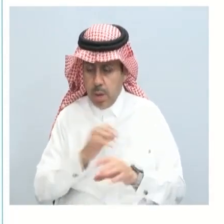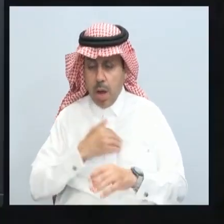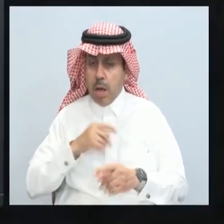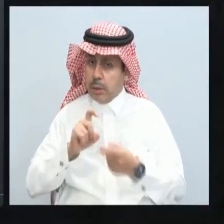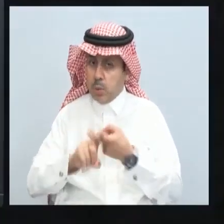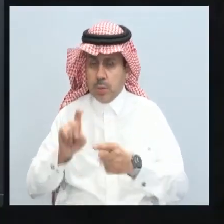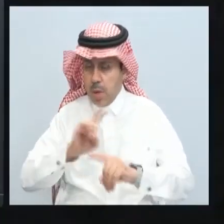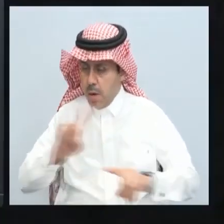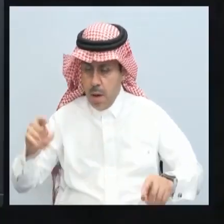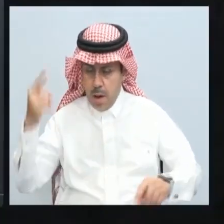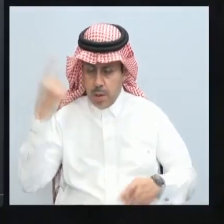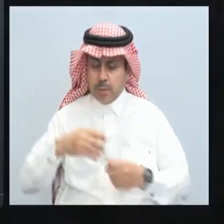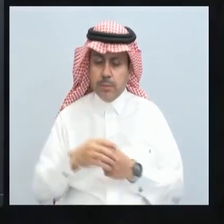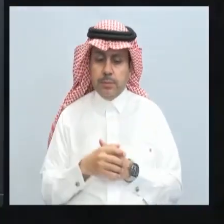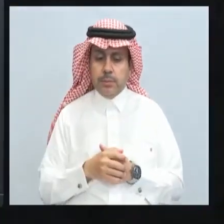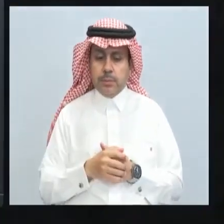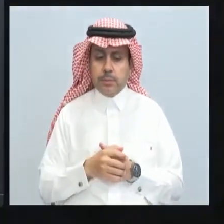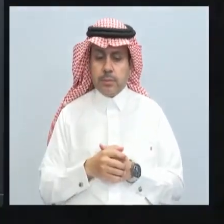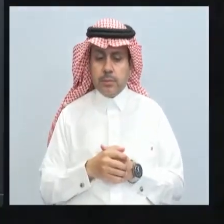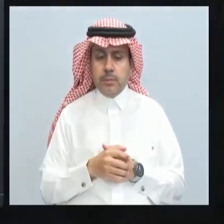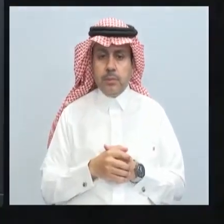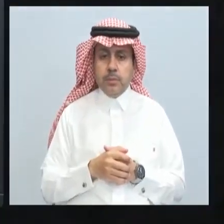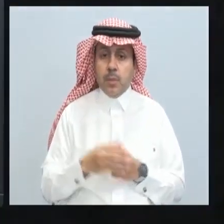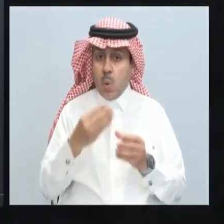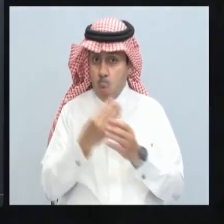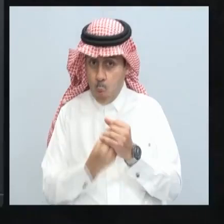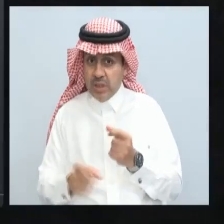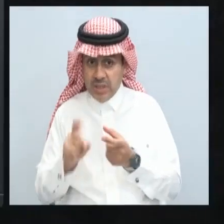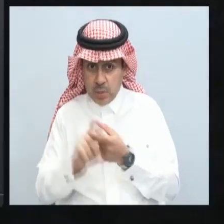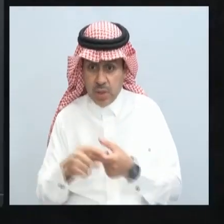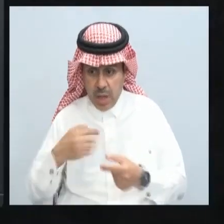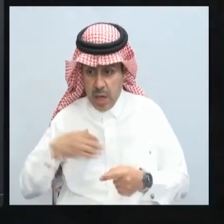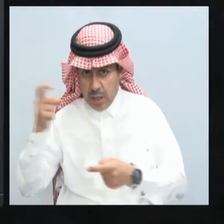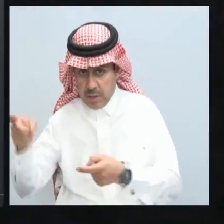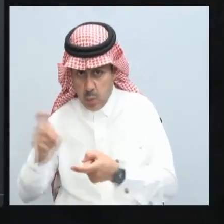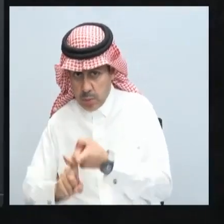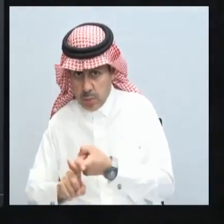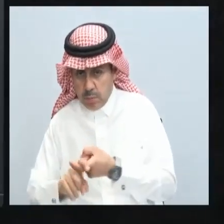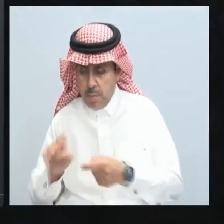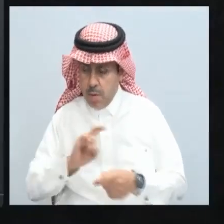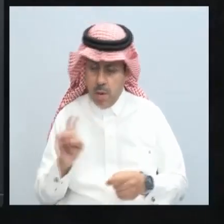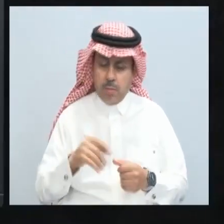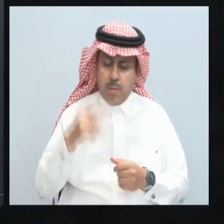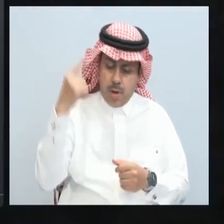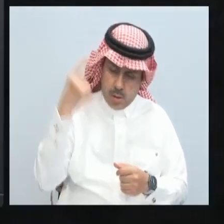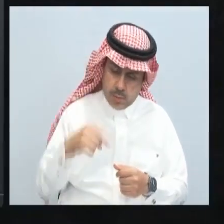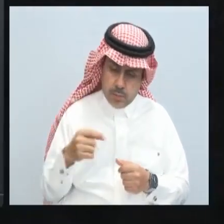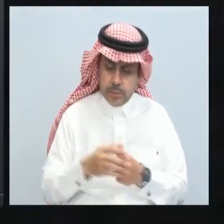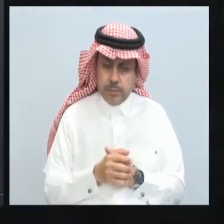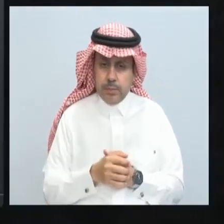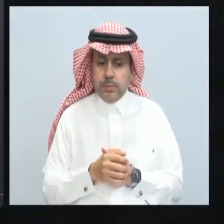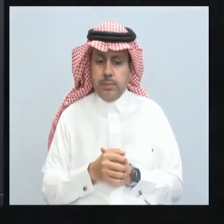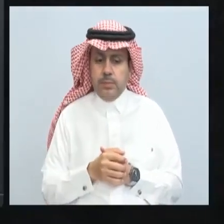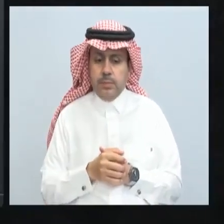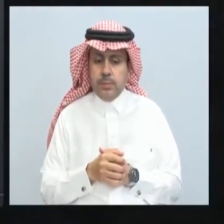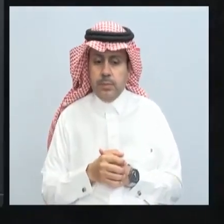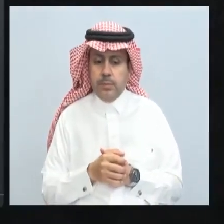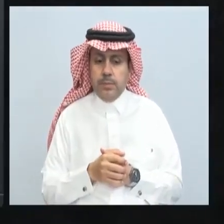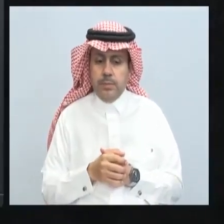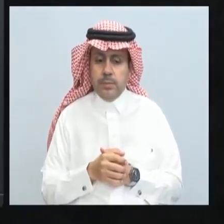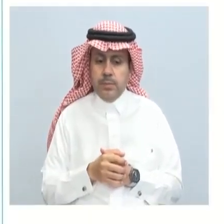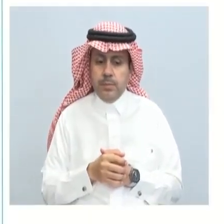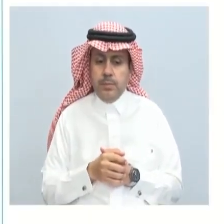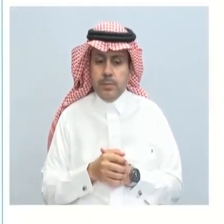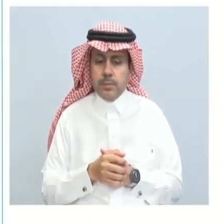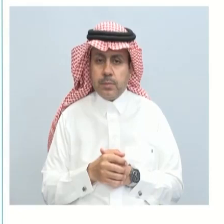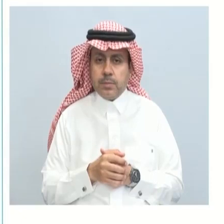فان ز زوجه الابن وزوجه ابن الابن وان نزل تحرم على ابي هذا